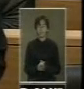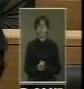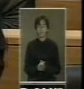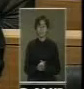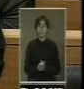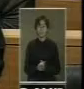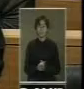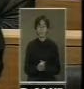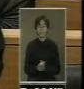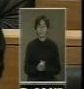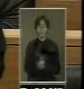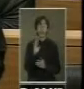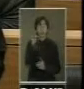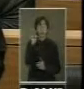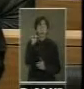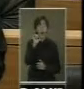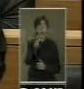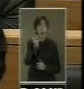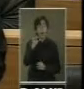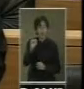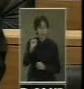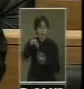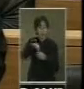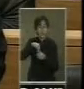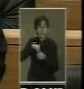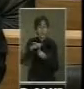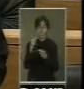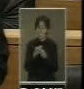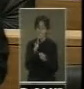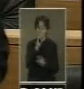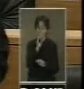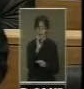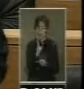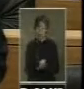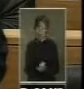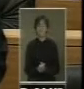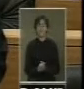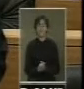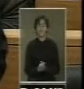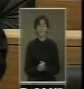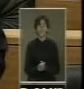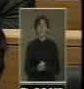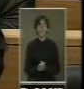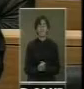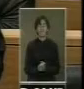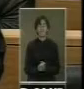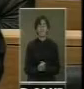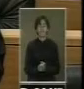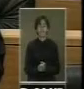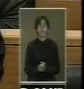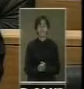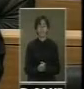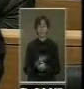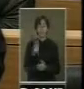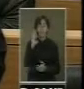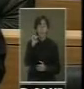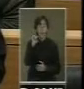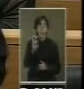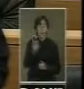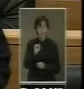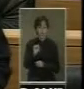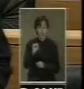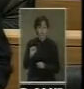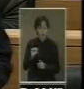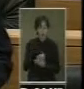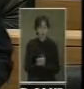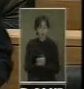คุณพ่อสอสอคนนี้ที่นั่งในสภาไม่อยากเอ่ยชื่อท่านแล้วครับปรากรบิดาของท่านก็เป็น